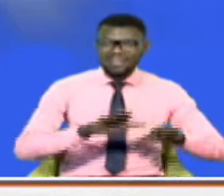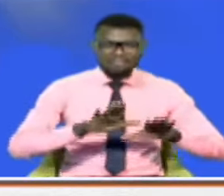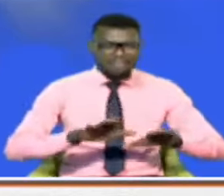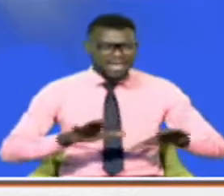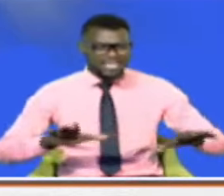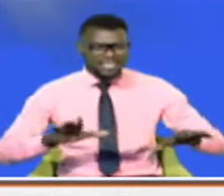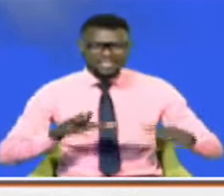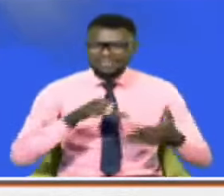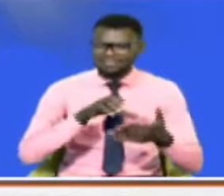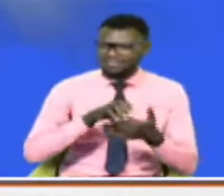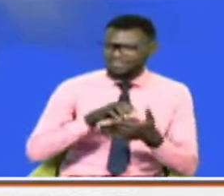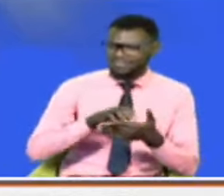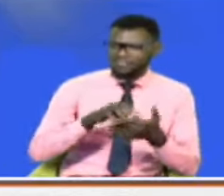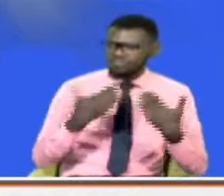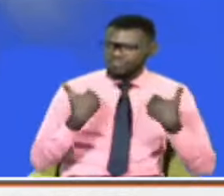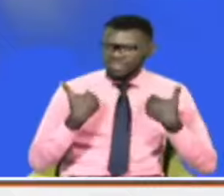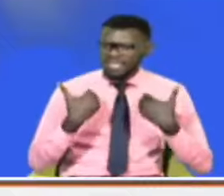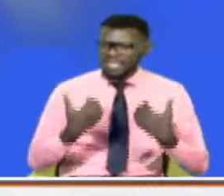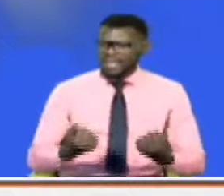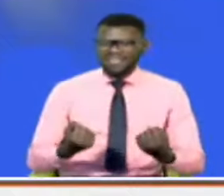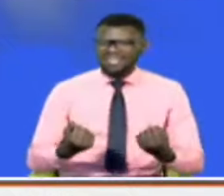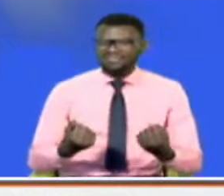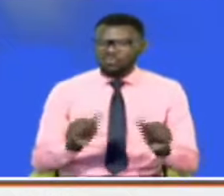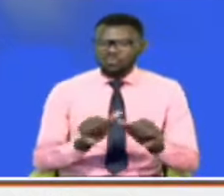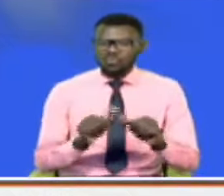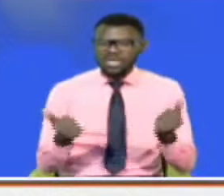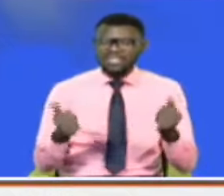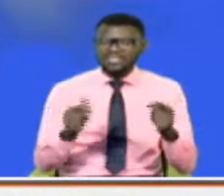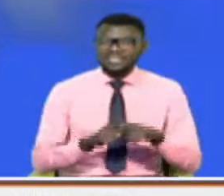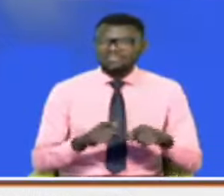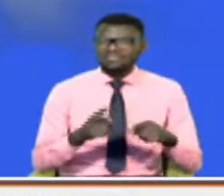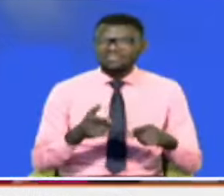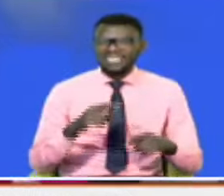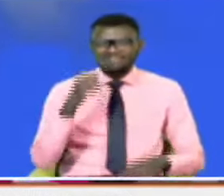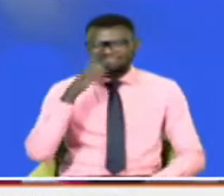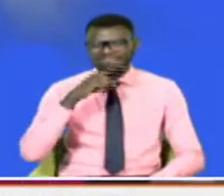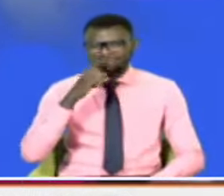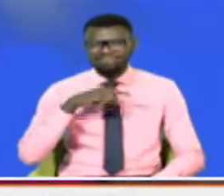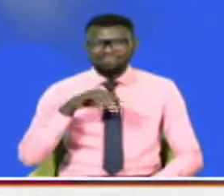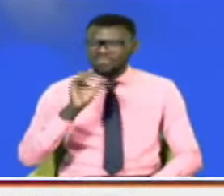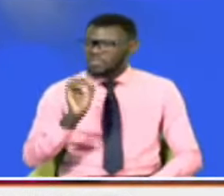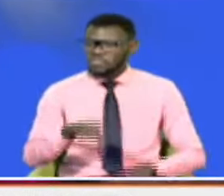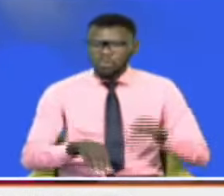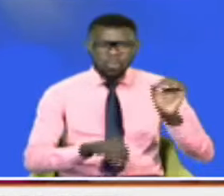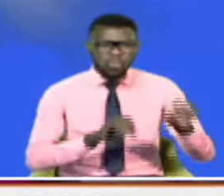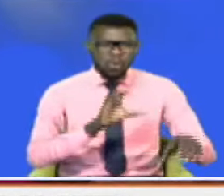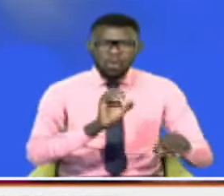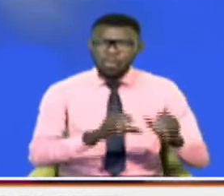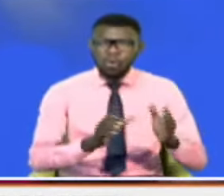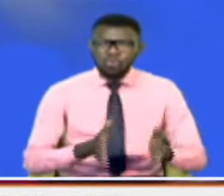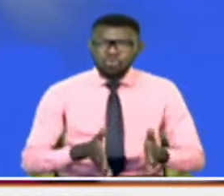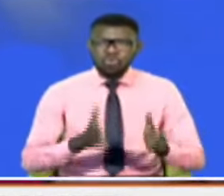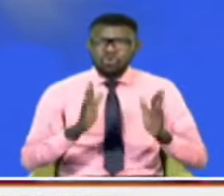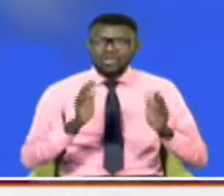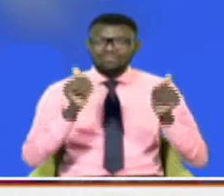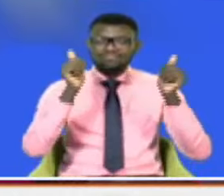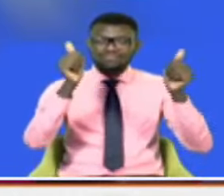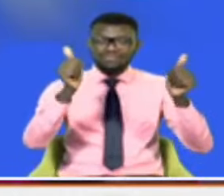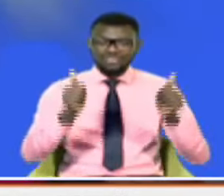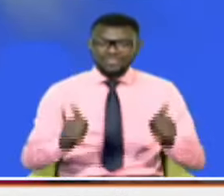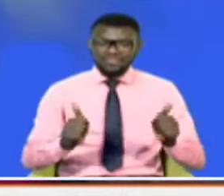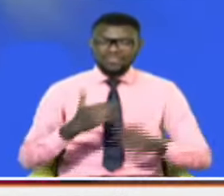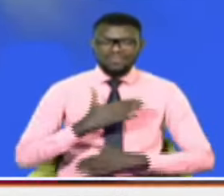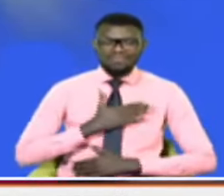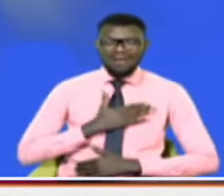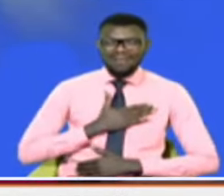kiwango kikubwa na kutapakaa kwa takataka kumezidi hadi barabarani. Our notice comes to the preview that